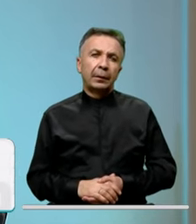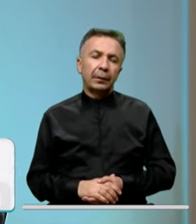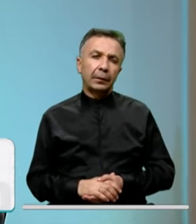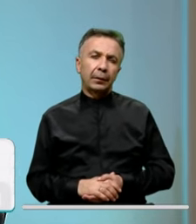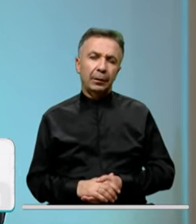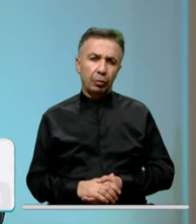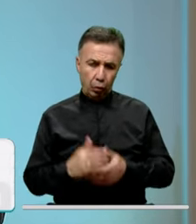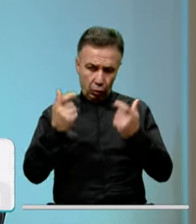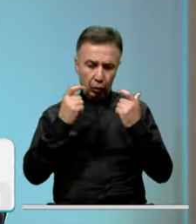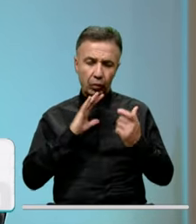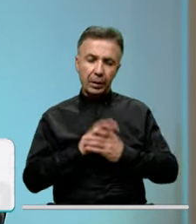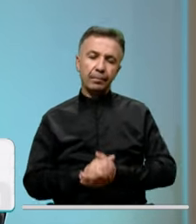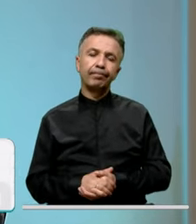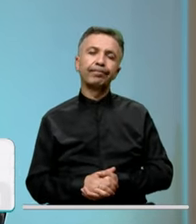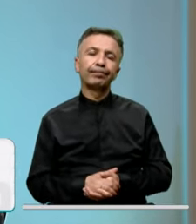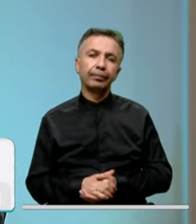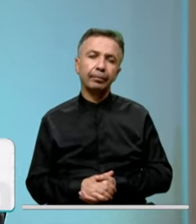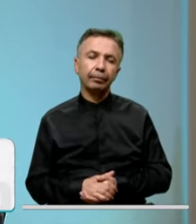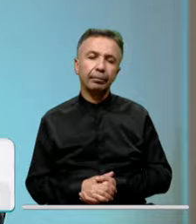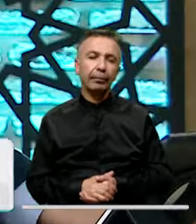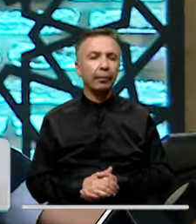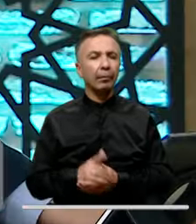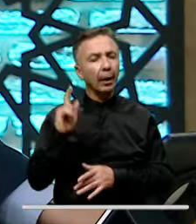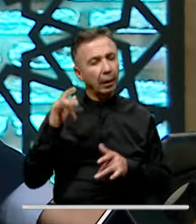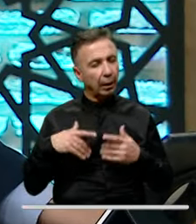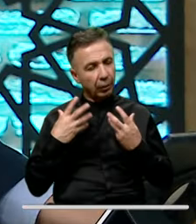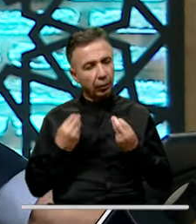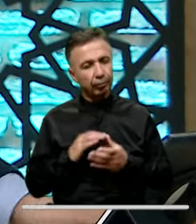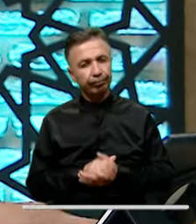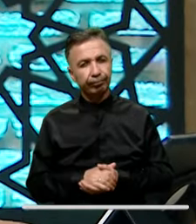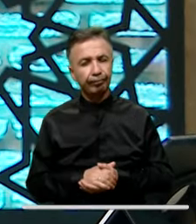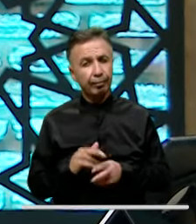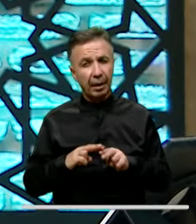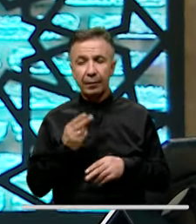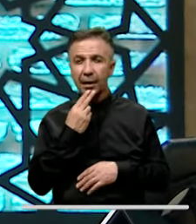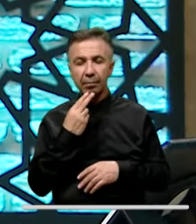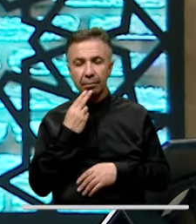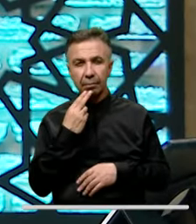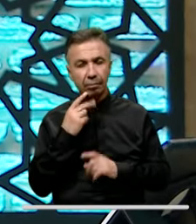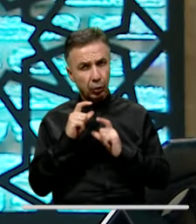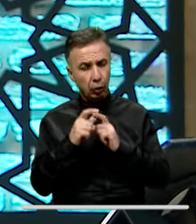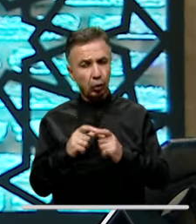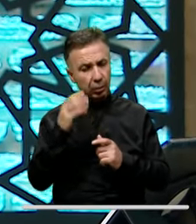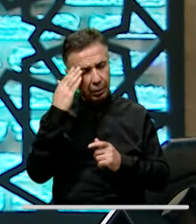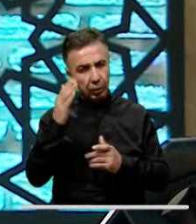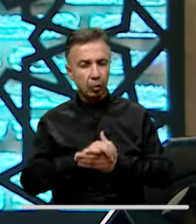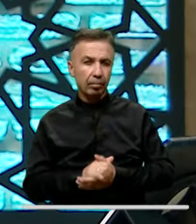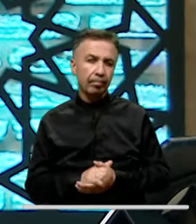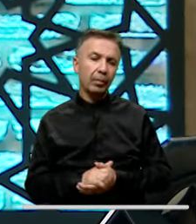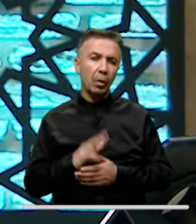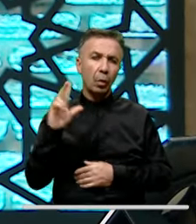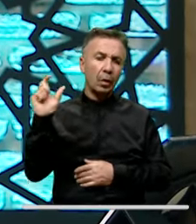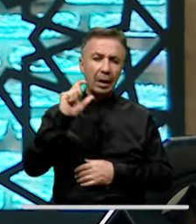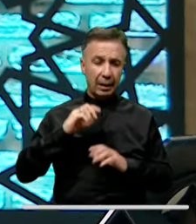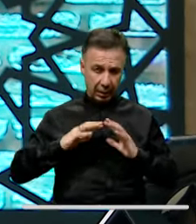vebale hiçbirimiz girmeyiz. Allah razı olsun hocam. Çok teşekkür ederiz. Merve Hanım'ın sizlere çok selamları var. Kendisi 3 aylık